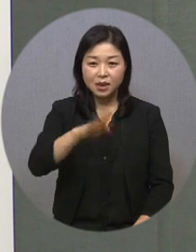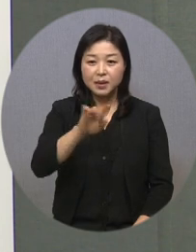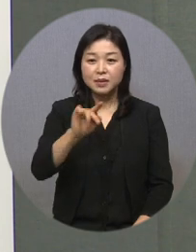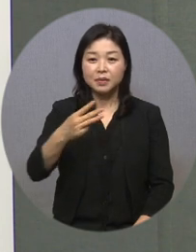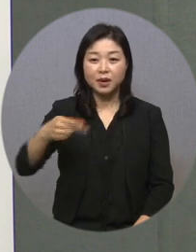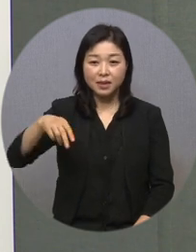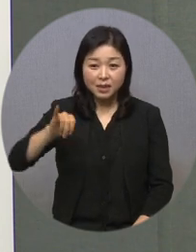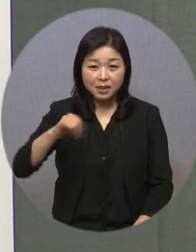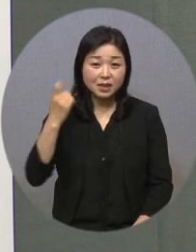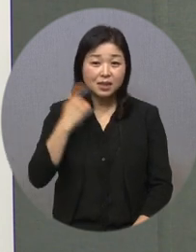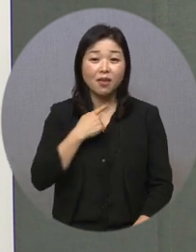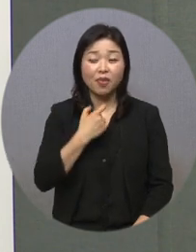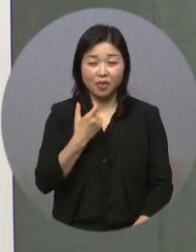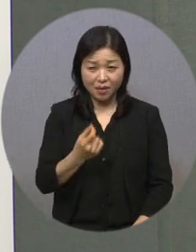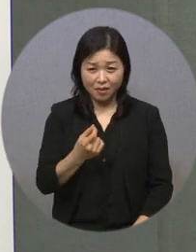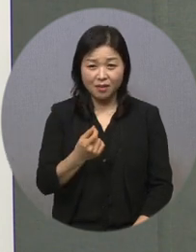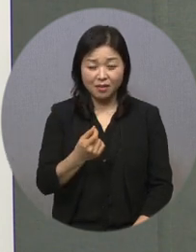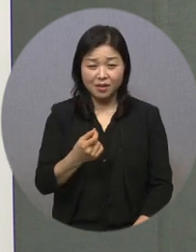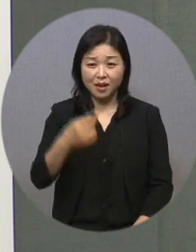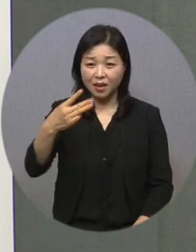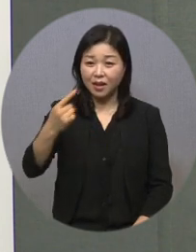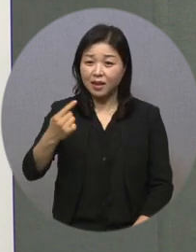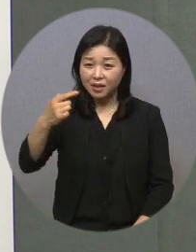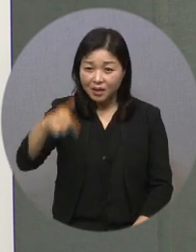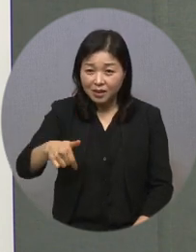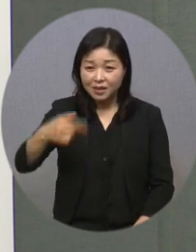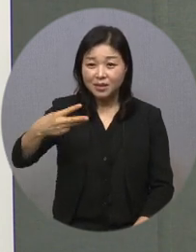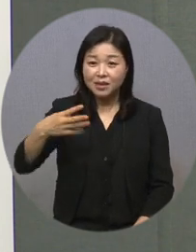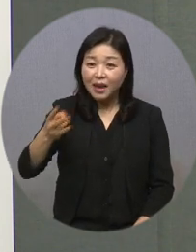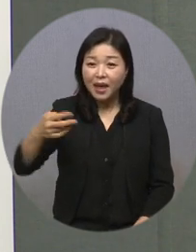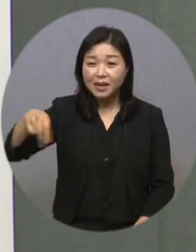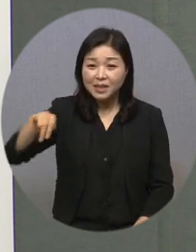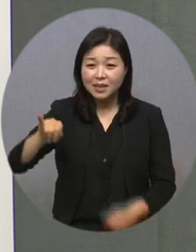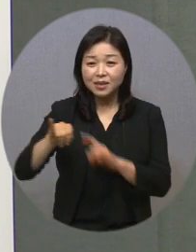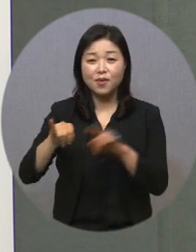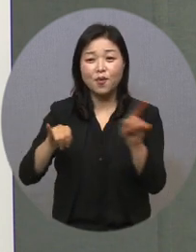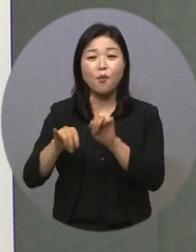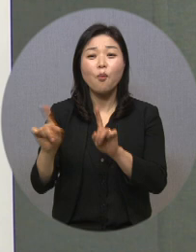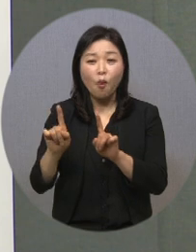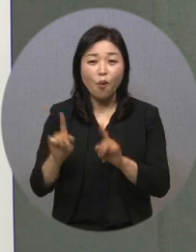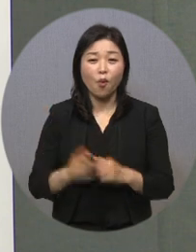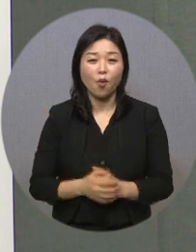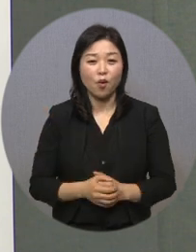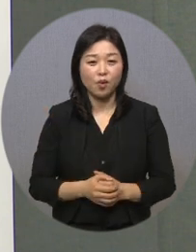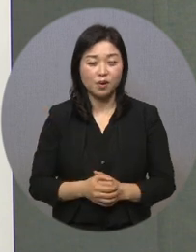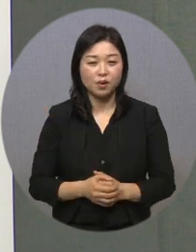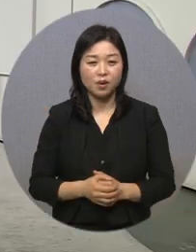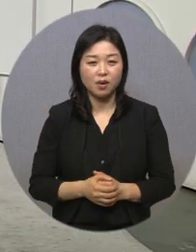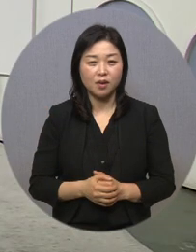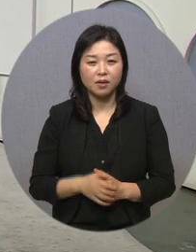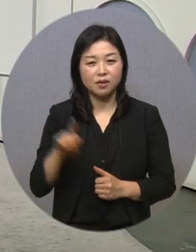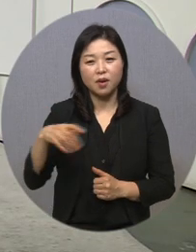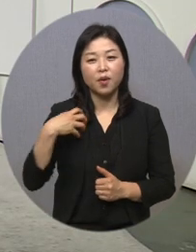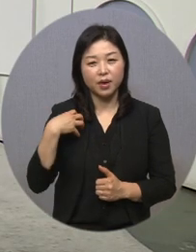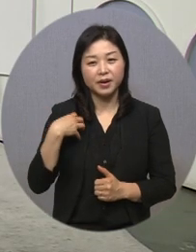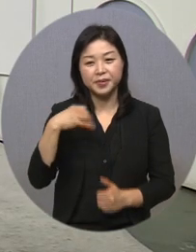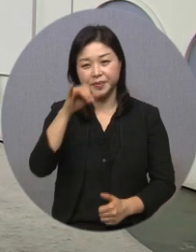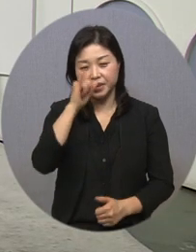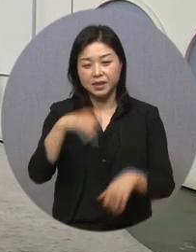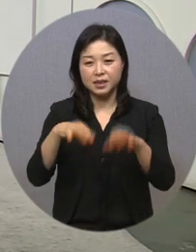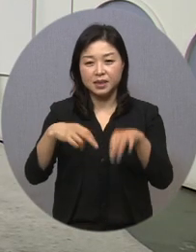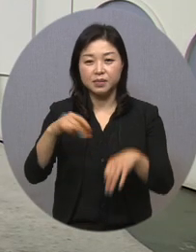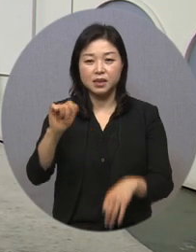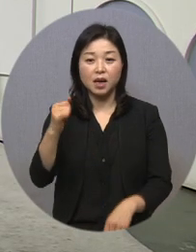오늘 특별보좌관 역을 맡고 계시는 우리 김상회 보좌관을 모시고